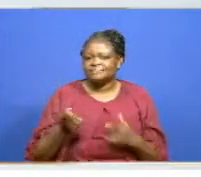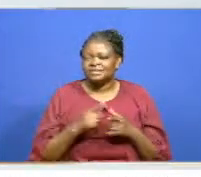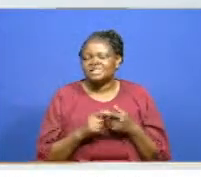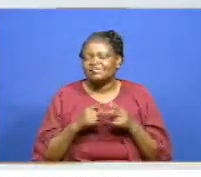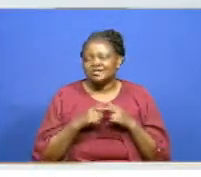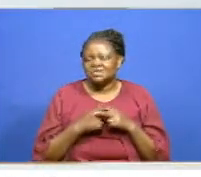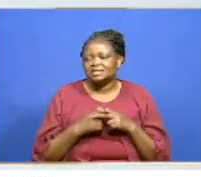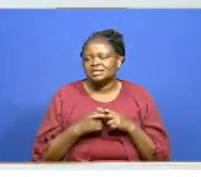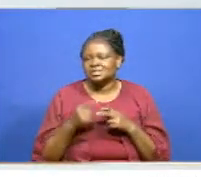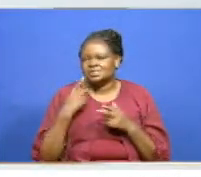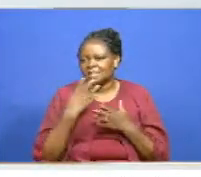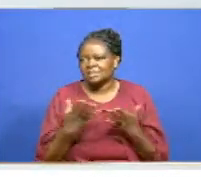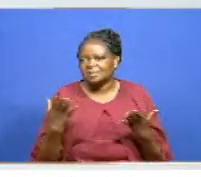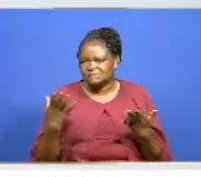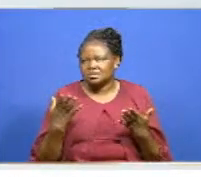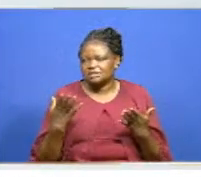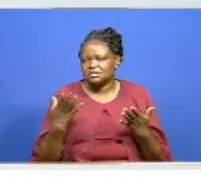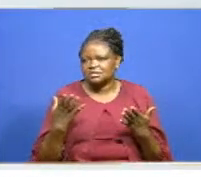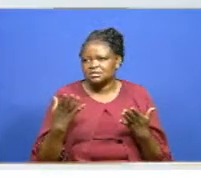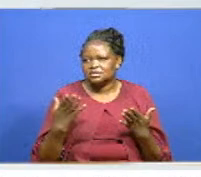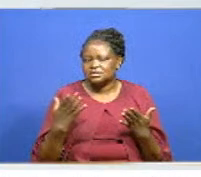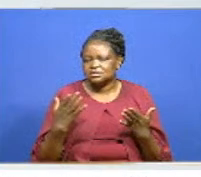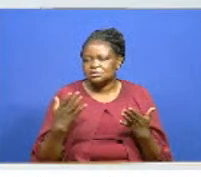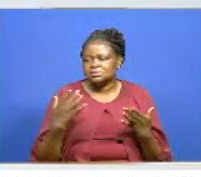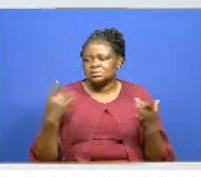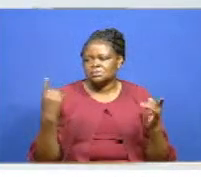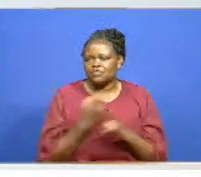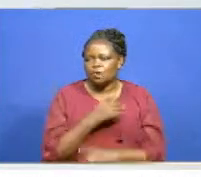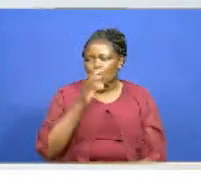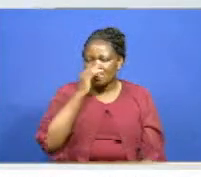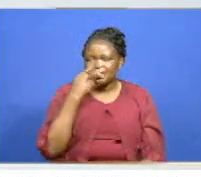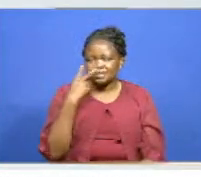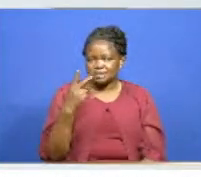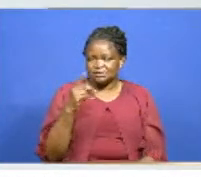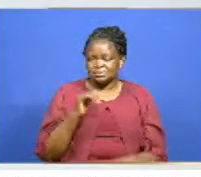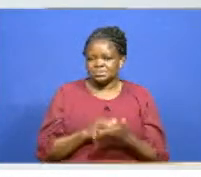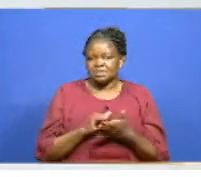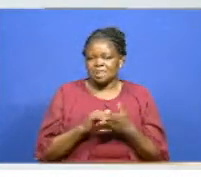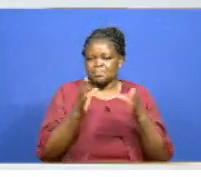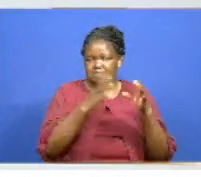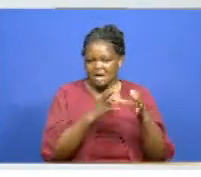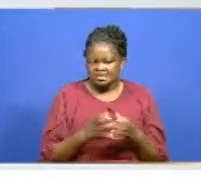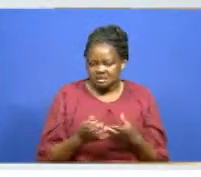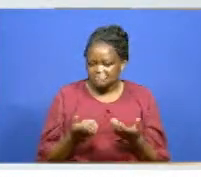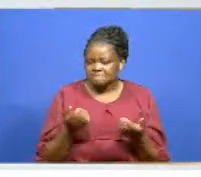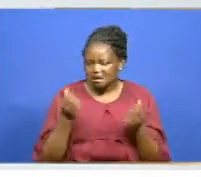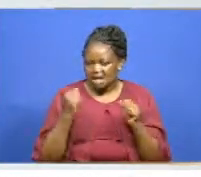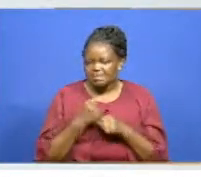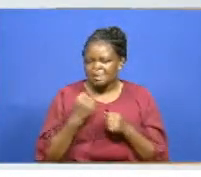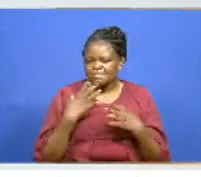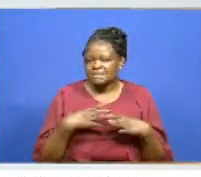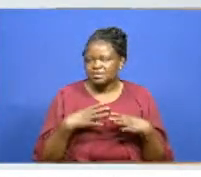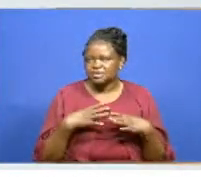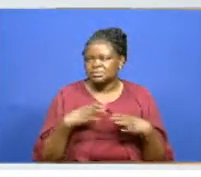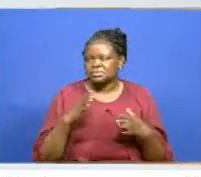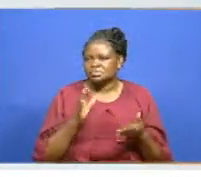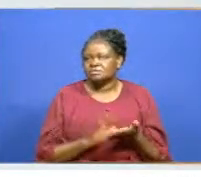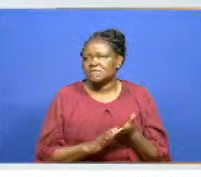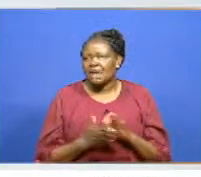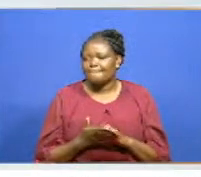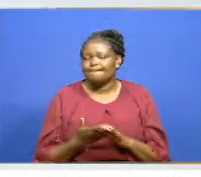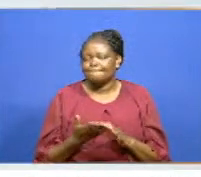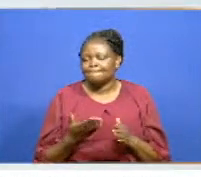mambo kwa macho tofauti. Mambo ya kusema ya kwamba vyama ndivyo vitaweza kufanya mtu awe na